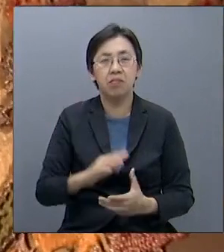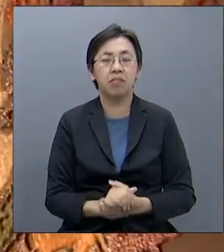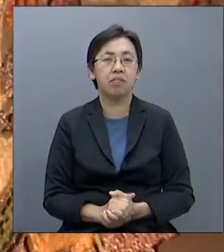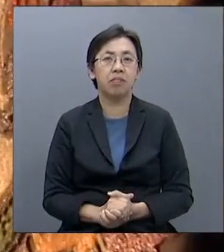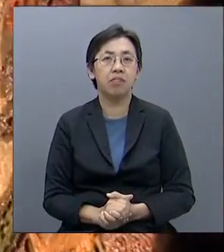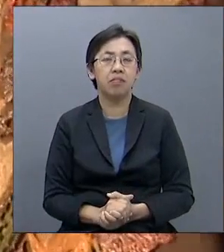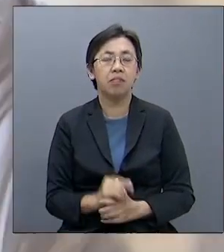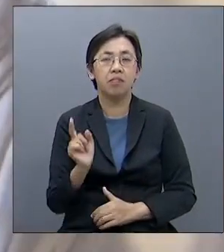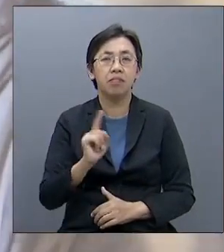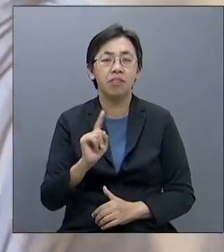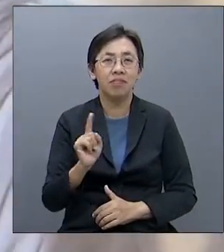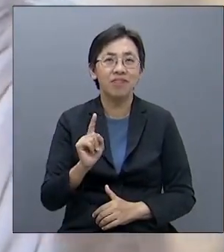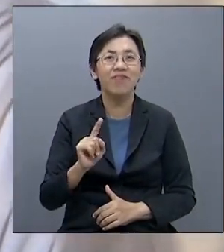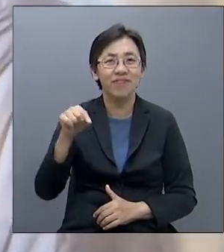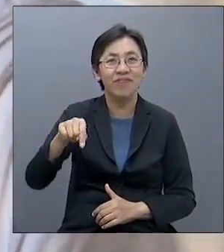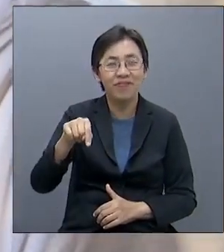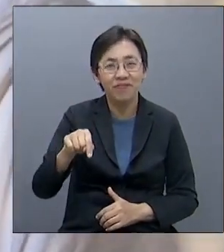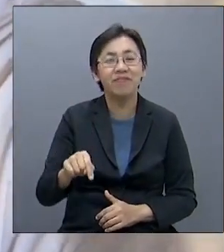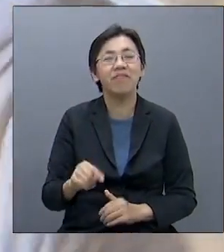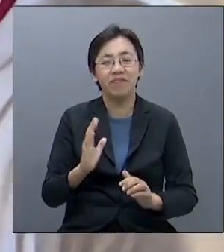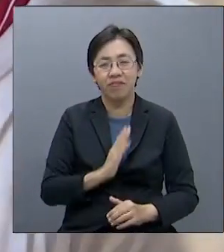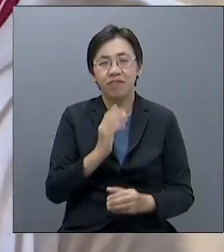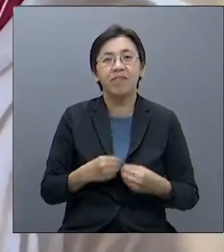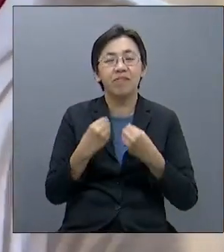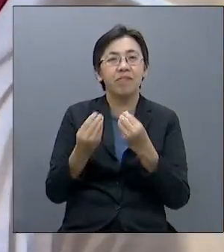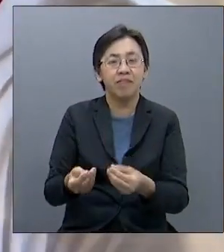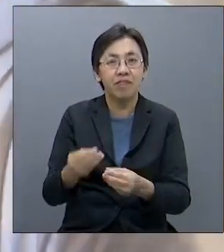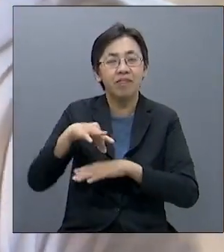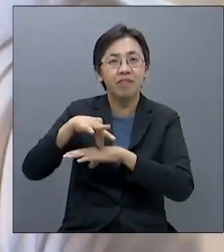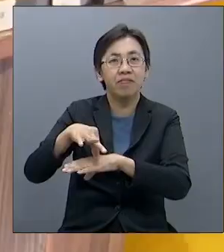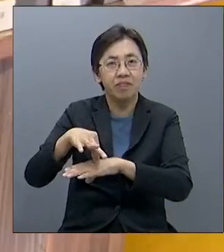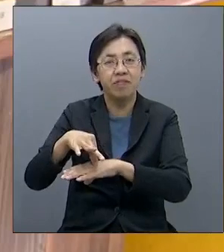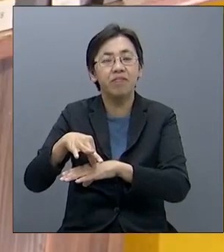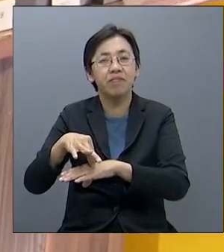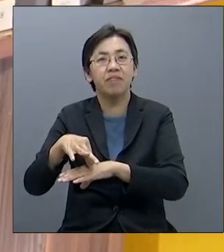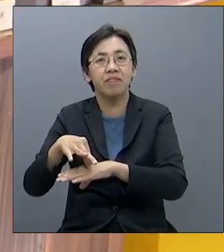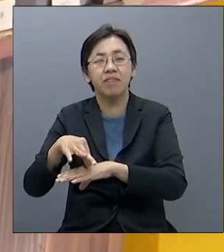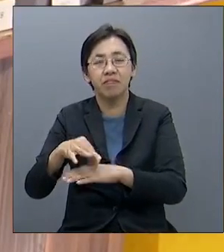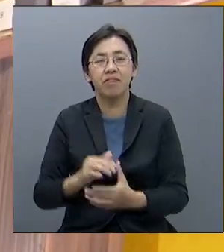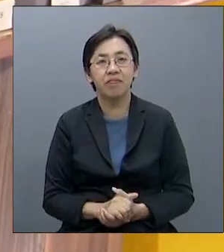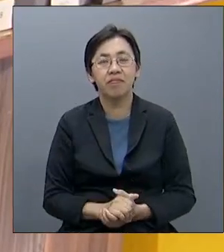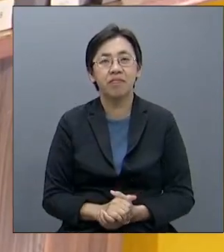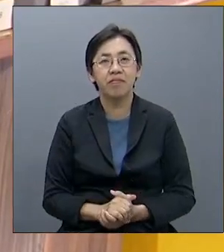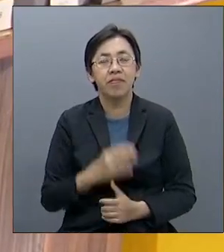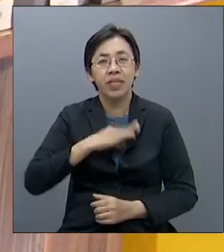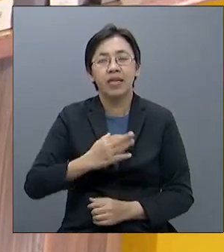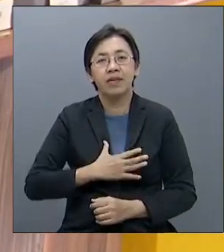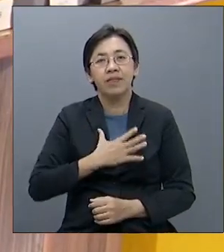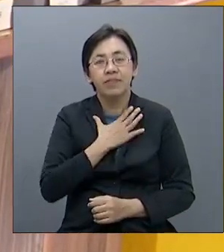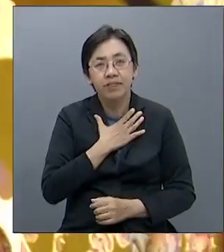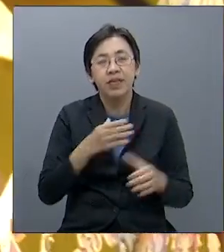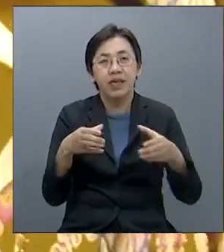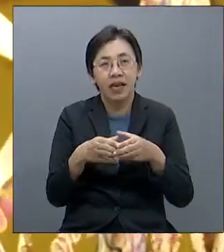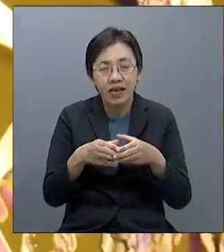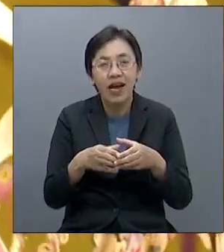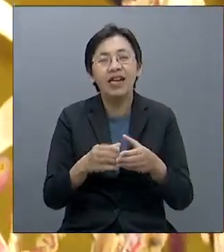ศหรือวังบ้านปืนจนได้รับพระกรุณาโปรดเกล้าแต่งตั้งเป็นหมื่นเชิดชำนาญศิลป์เป็นความภูมิใจของคณะหนังตะลุง